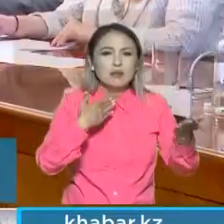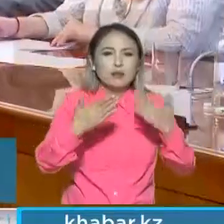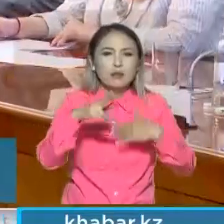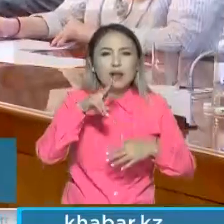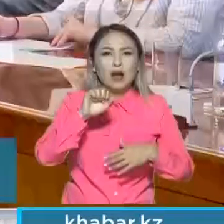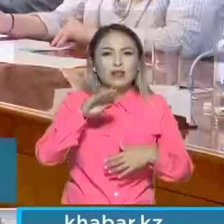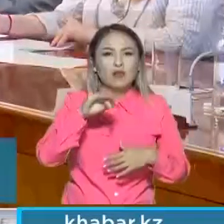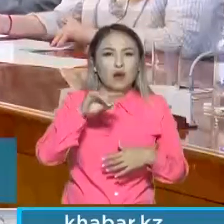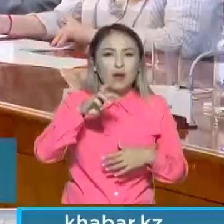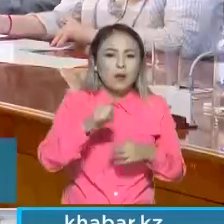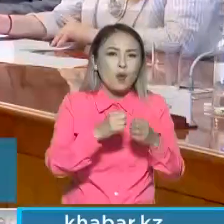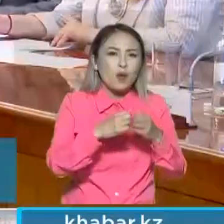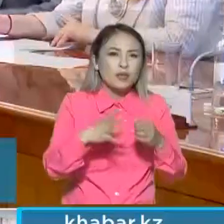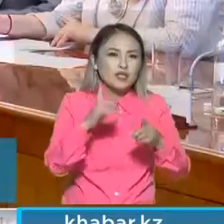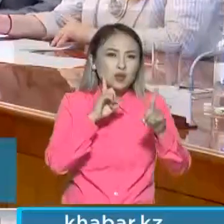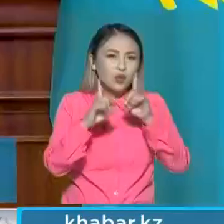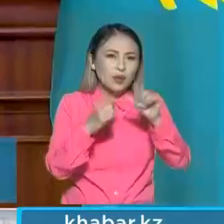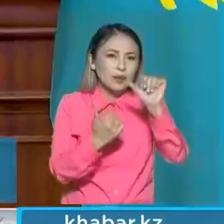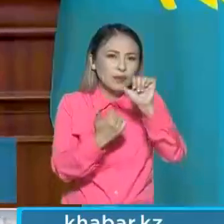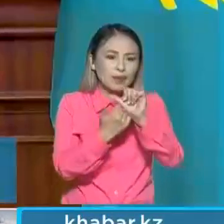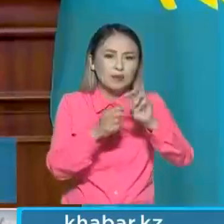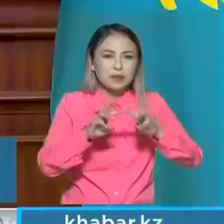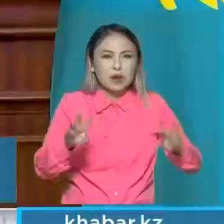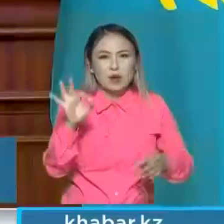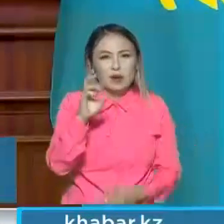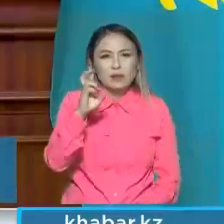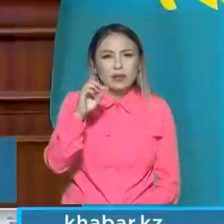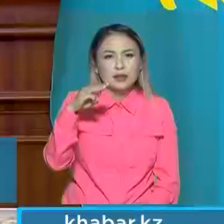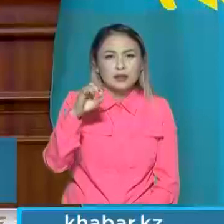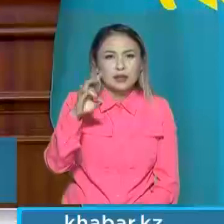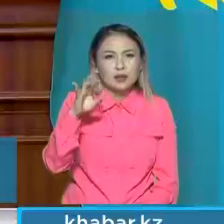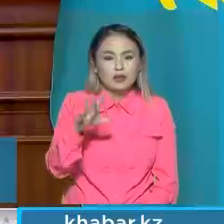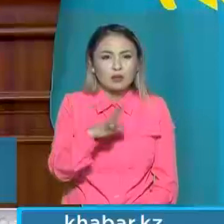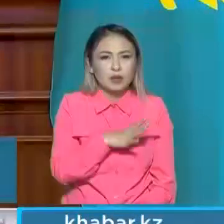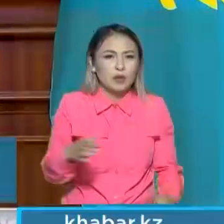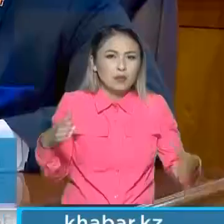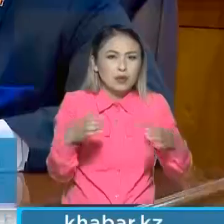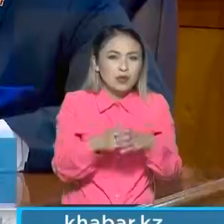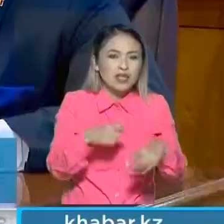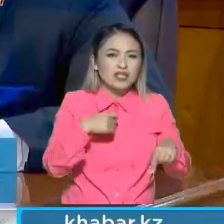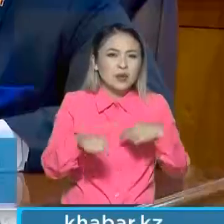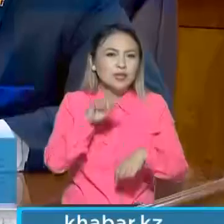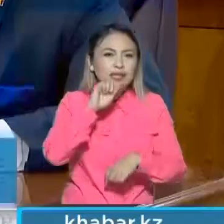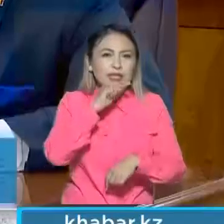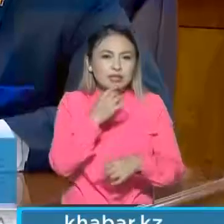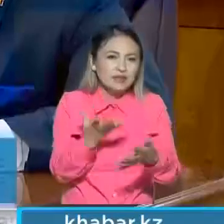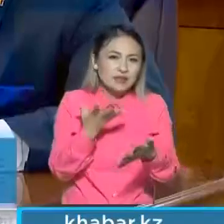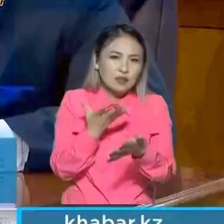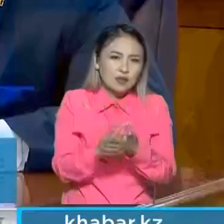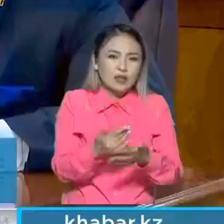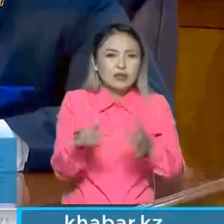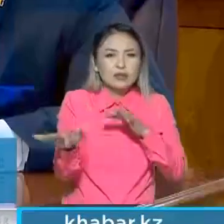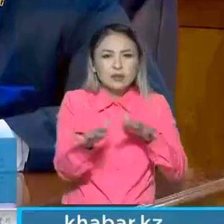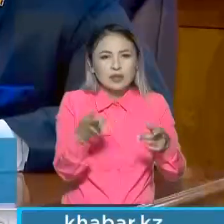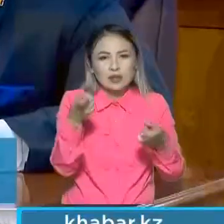диалогтық платформасының 15-ші отырысы премьер-министр Олжас Бектеновтің төрағалығымен өтті. Бас қосуда сауда экономикалық және инвестициялық